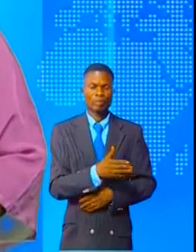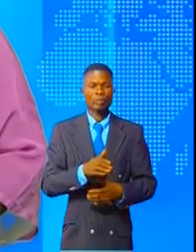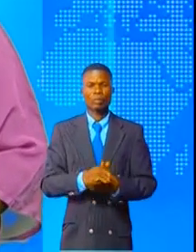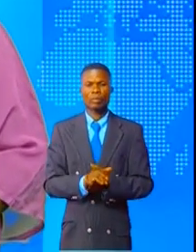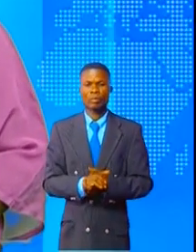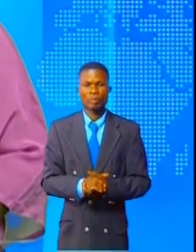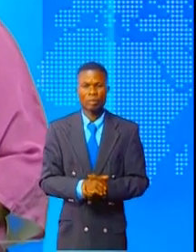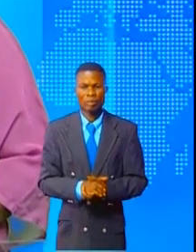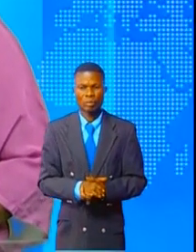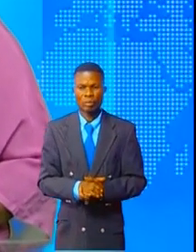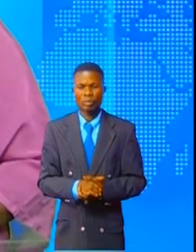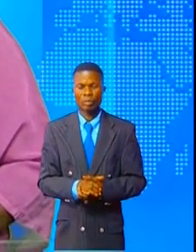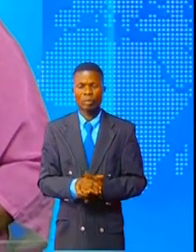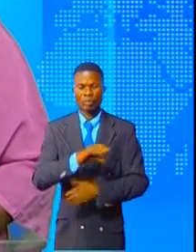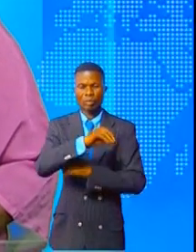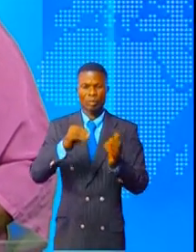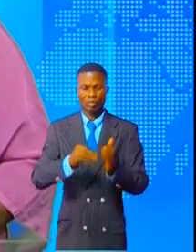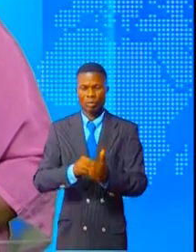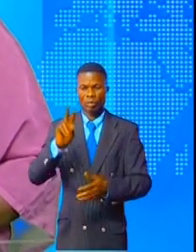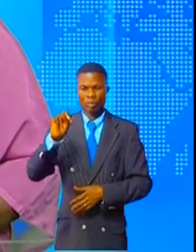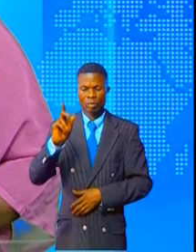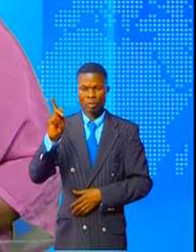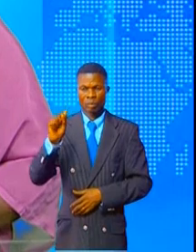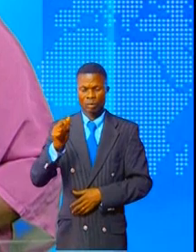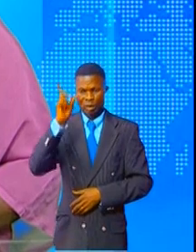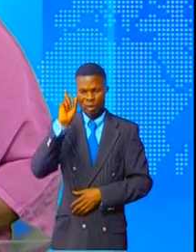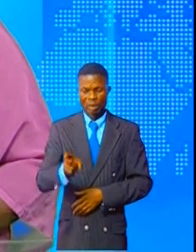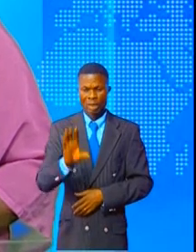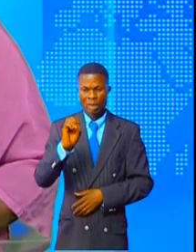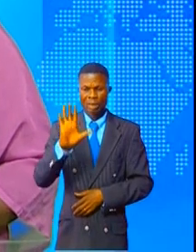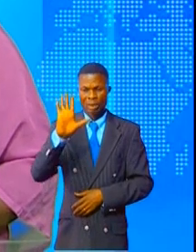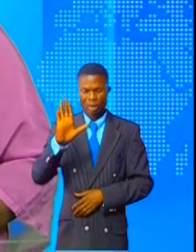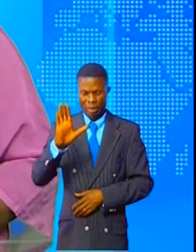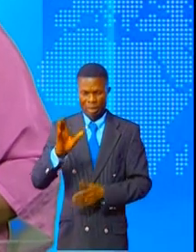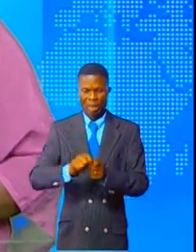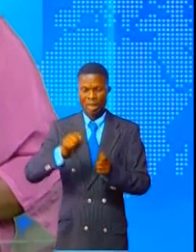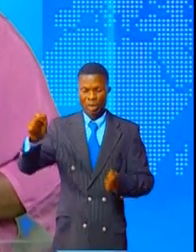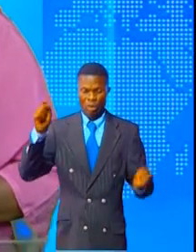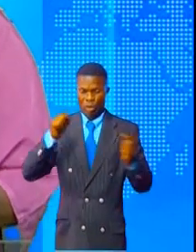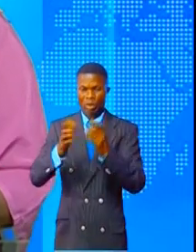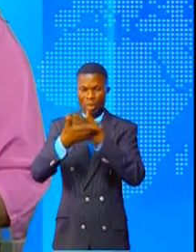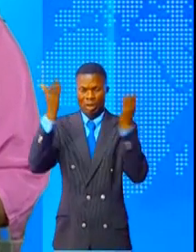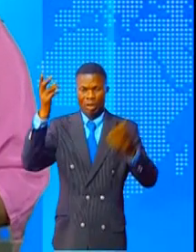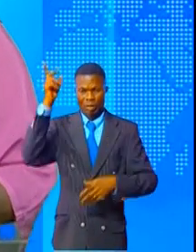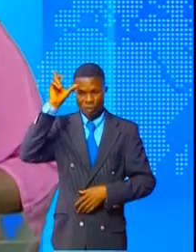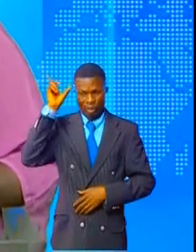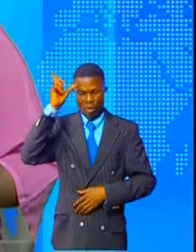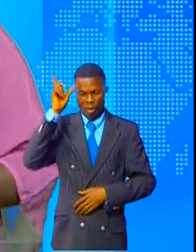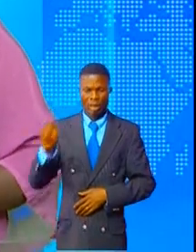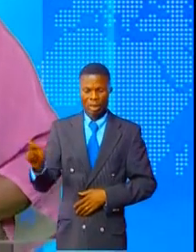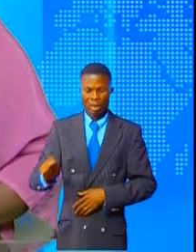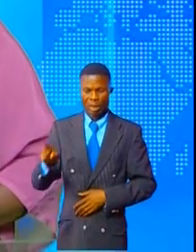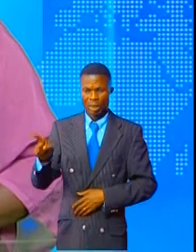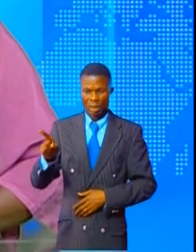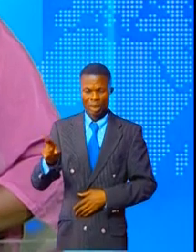les centraux en date est à situer à 155 km de lubumbashi dans les territoires des tambours